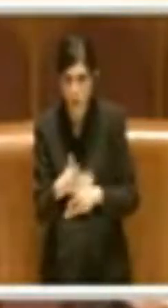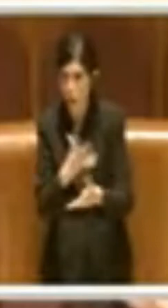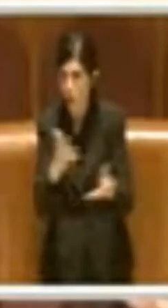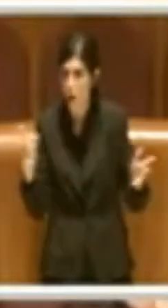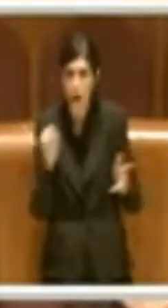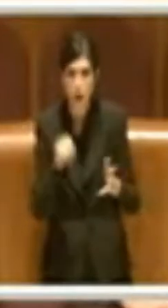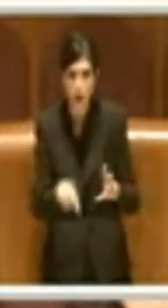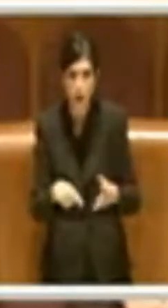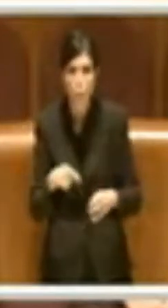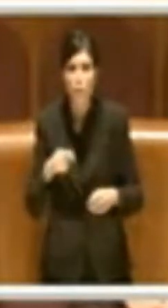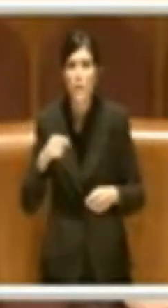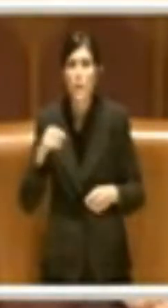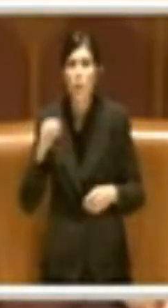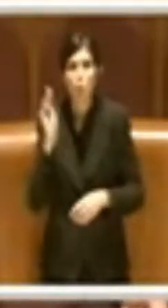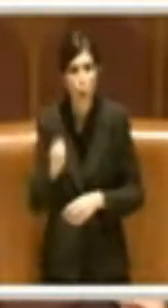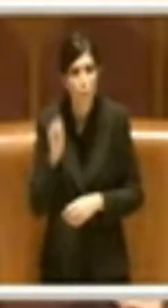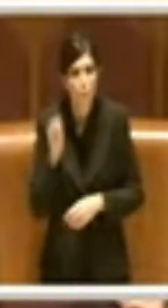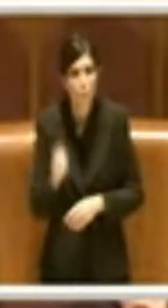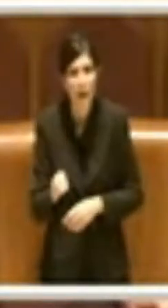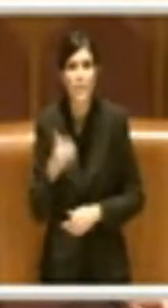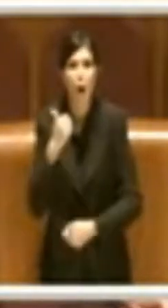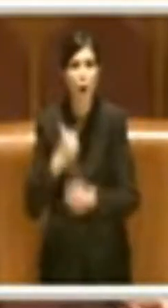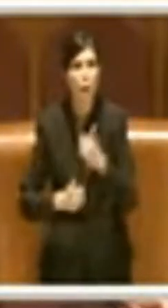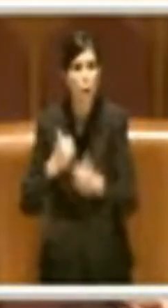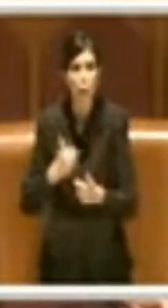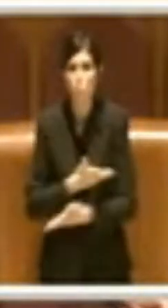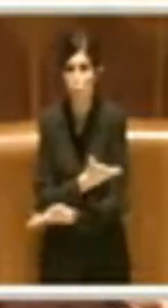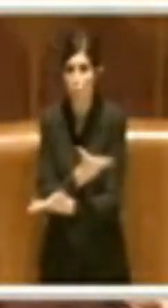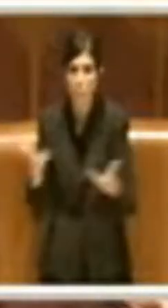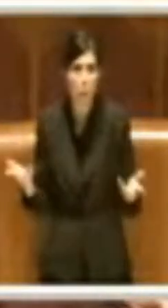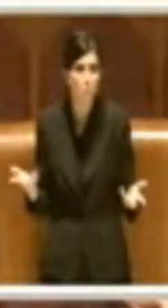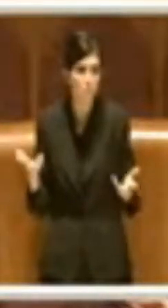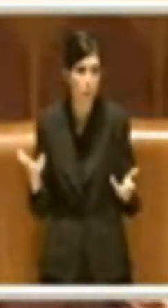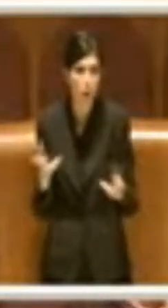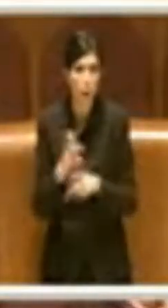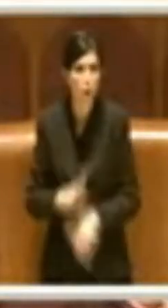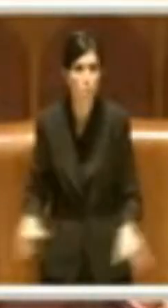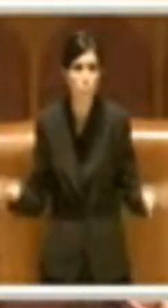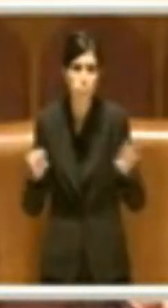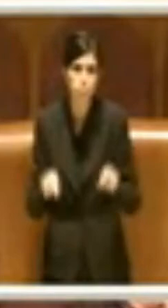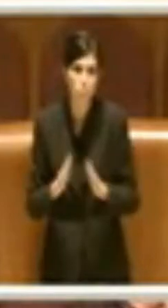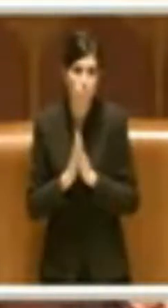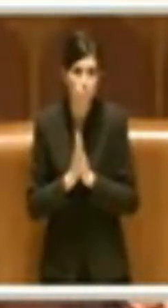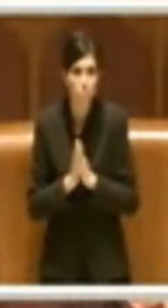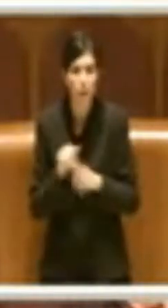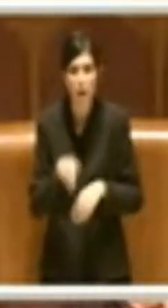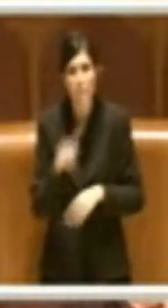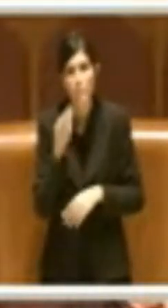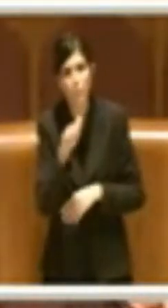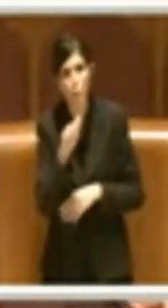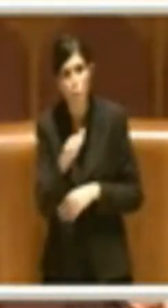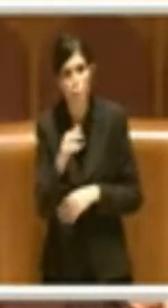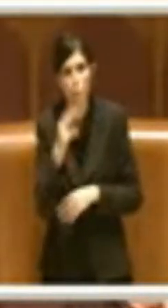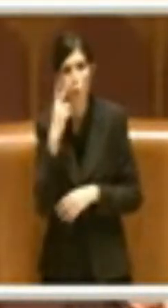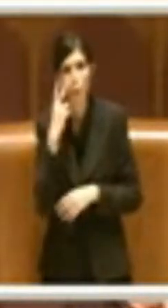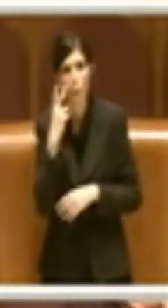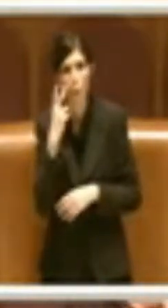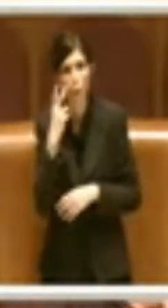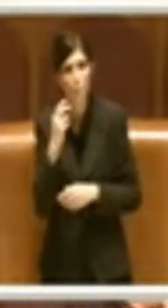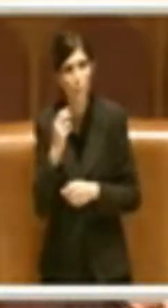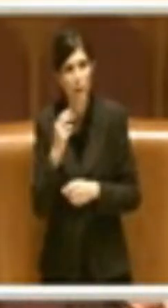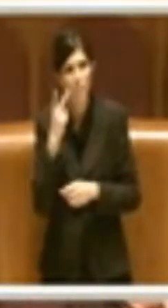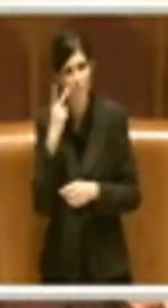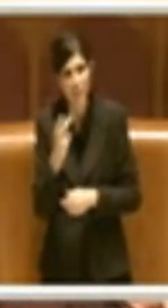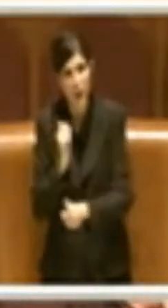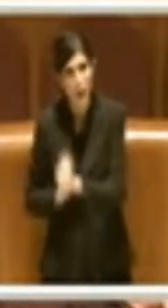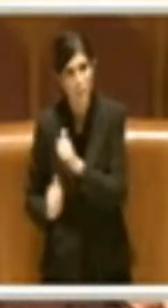forza chiediamo nuovo concorso pubblico e ovviamente anche in futuro di prevedere la possibilità, come anche